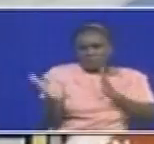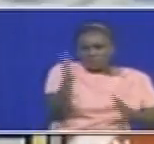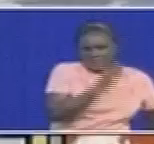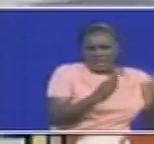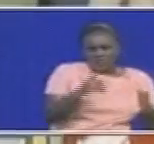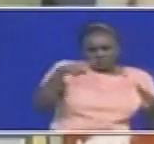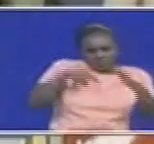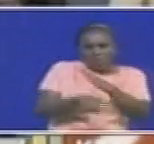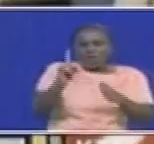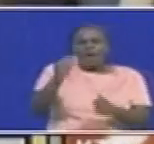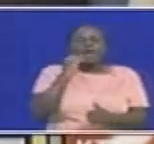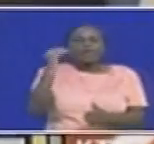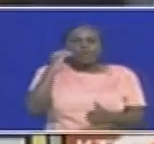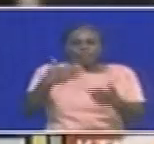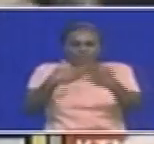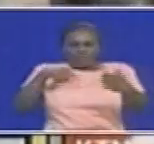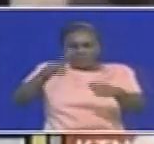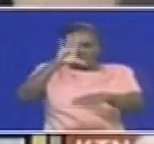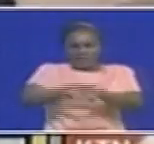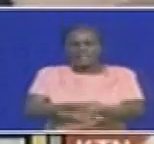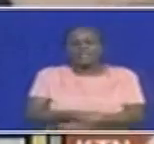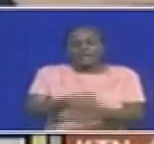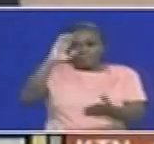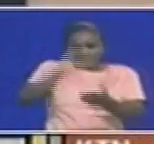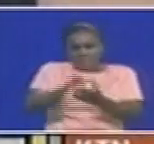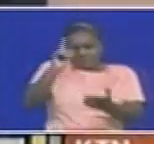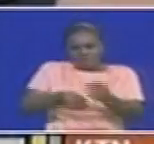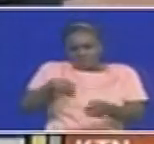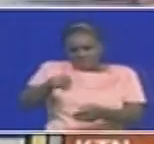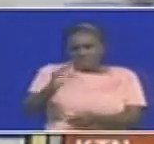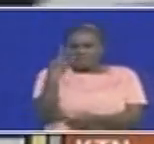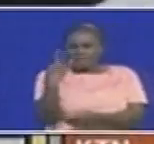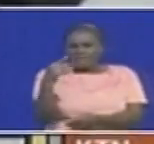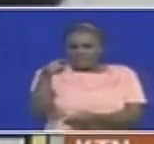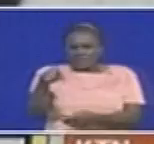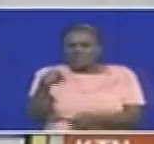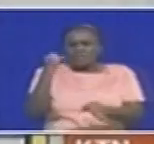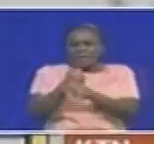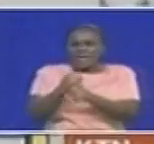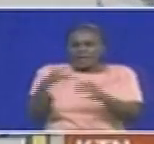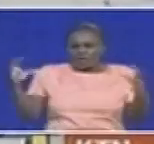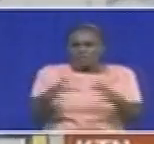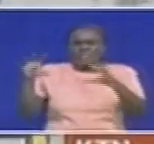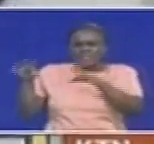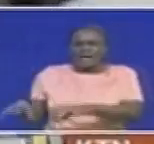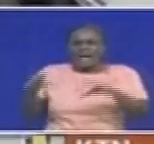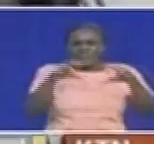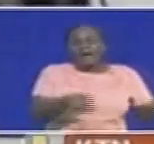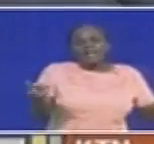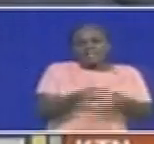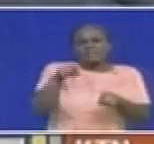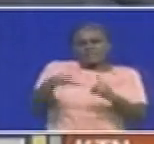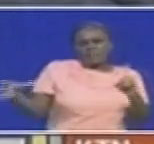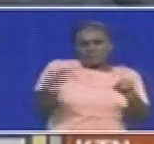ya mkazi mmoja kabla ya kupatikana. Inaaminika washukiwa hao wamekuwa wakiwahangaisha wakazi huku wakiteka nyara